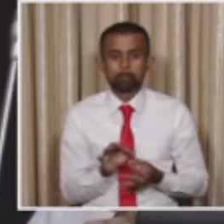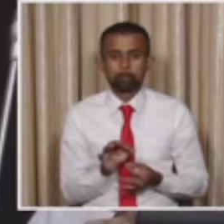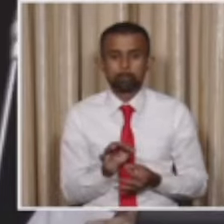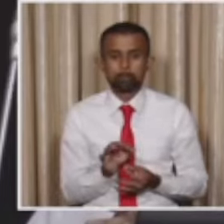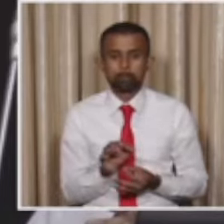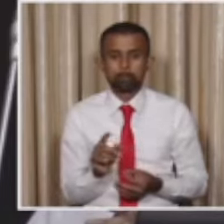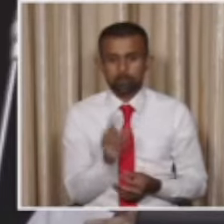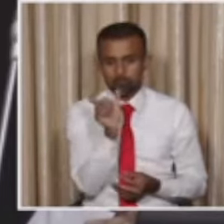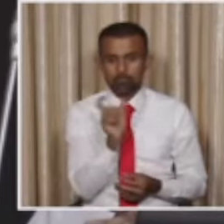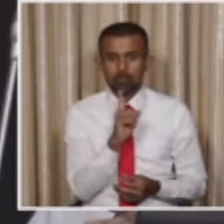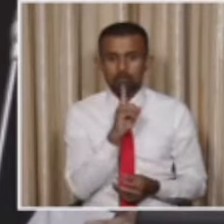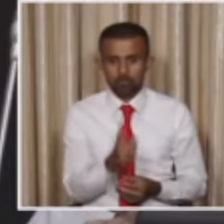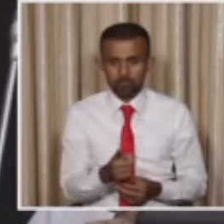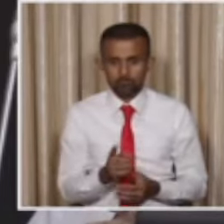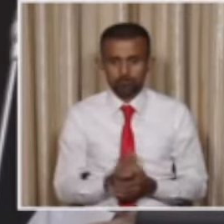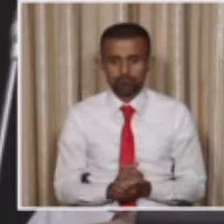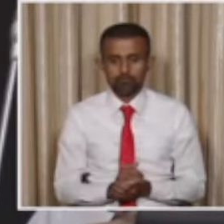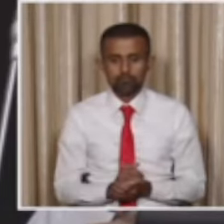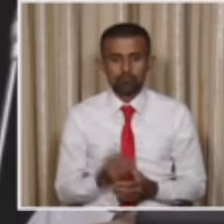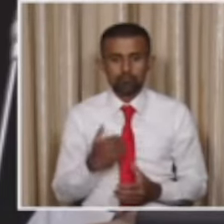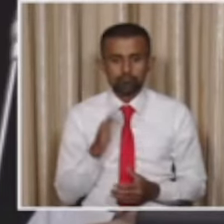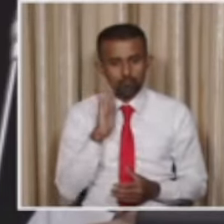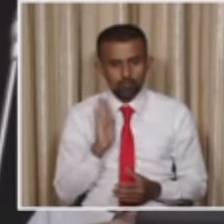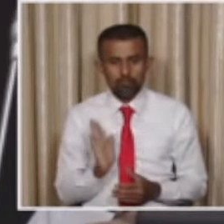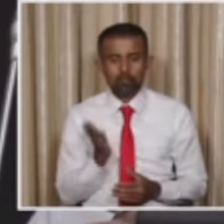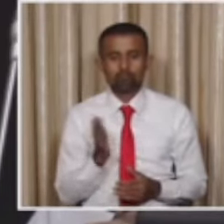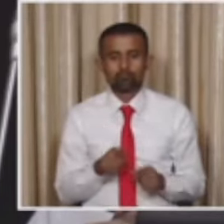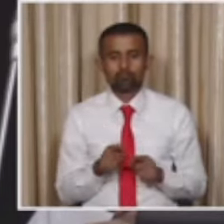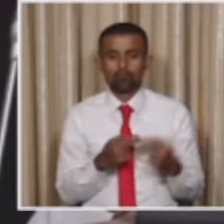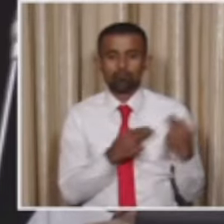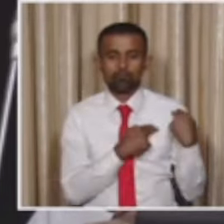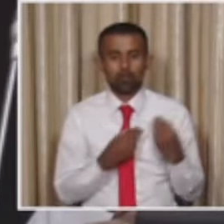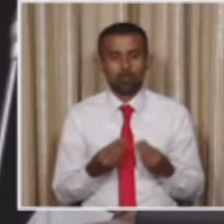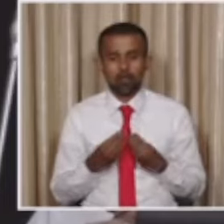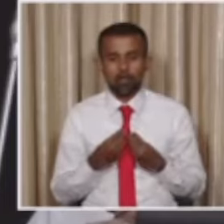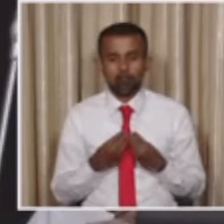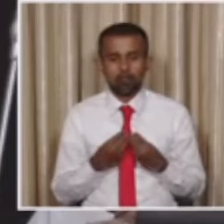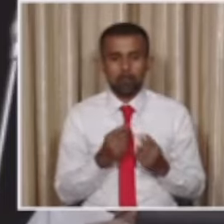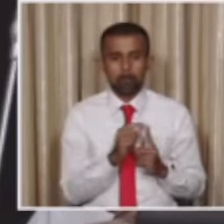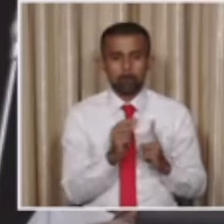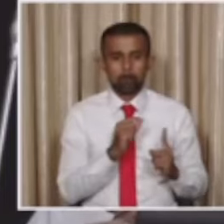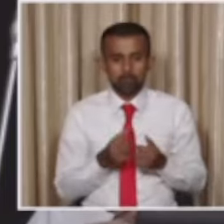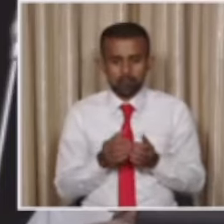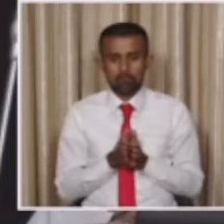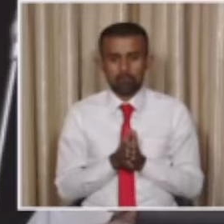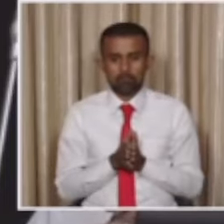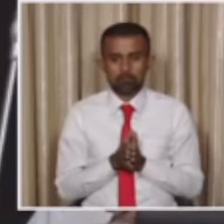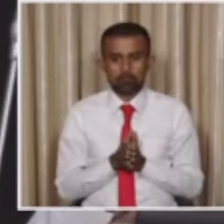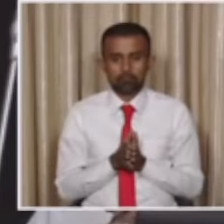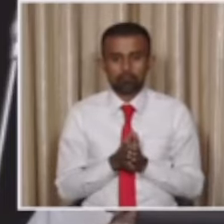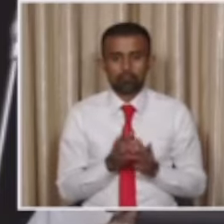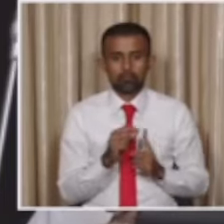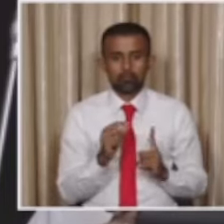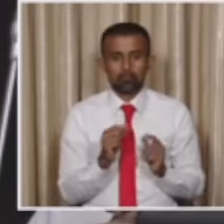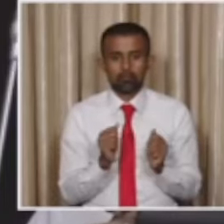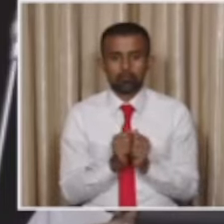කියන්නේ. ඒකෙදි අපිට අනන්‍ය වූ සුවිශේෂ වගකීම් පැවරලා තියෙනවා විවස්ථාදායකය ස්වාධීනයි. විවස්ථාදායක